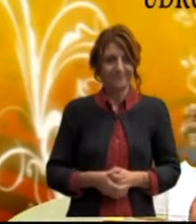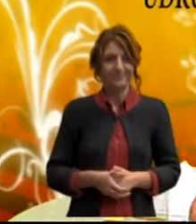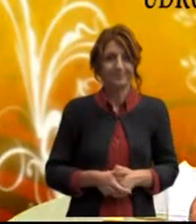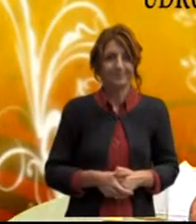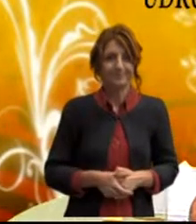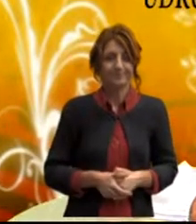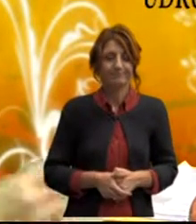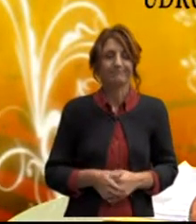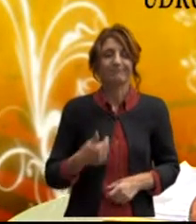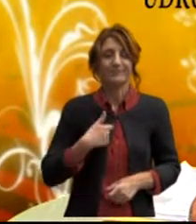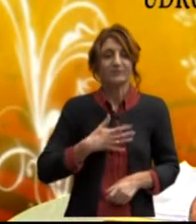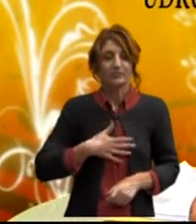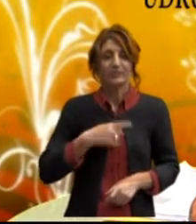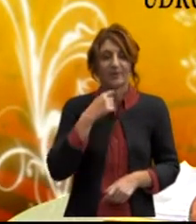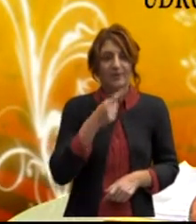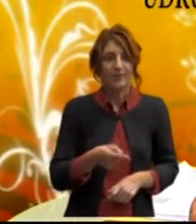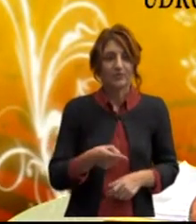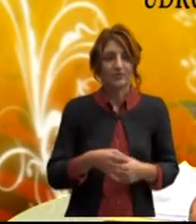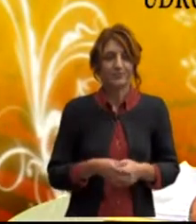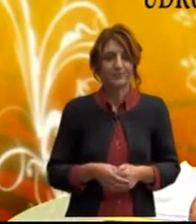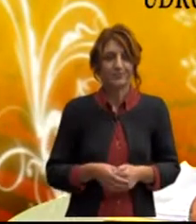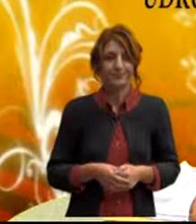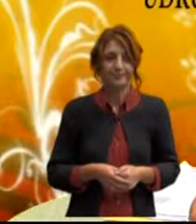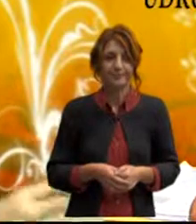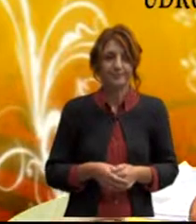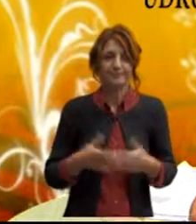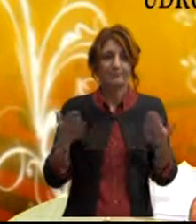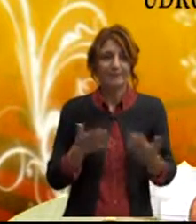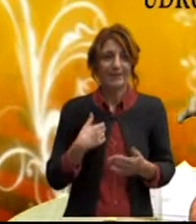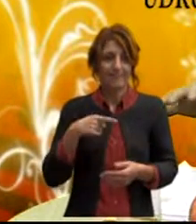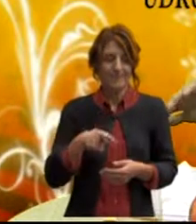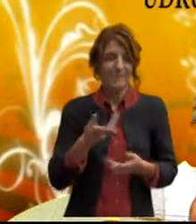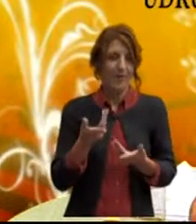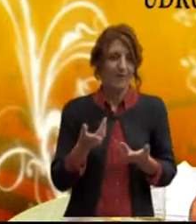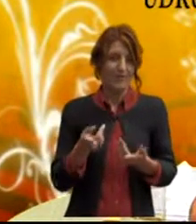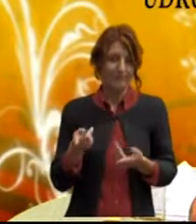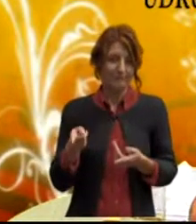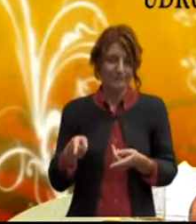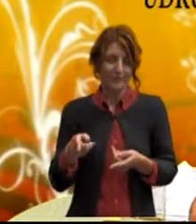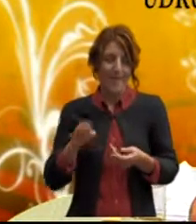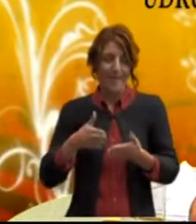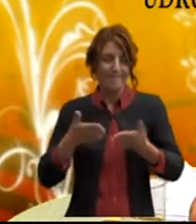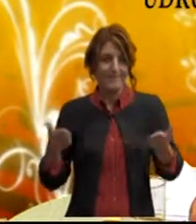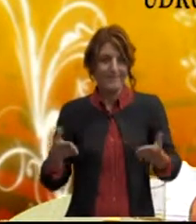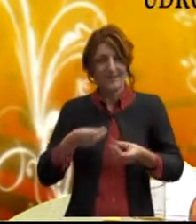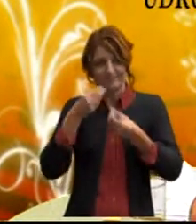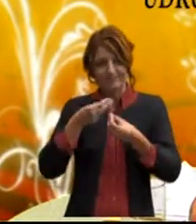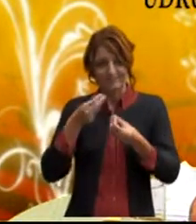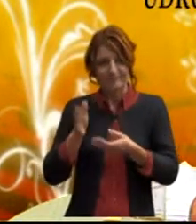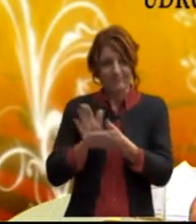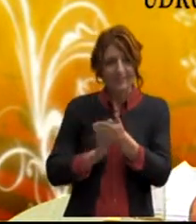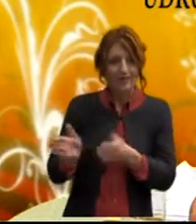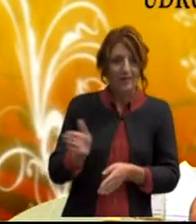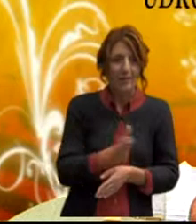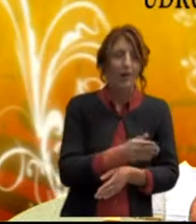Zato sam htjela reći da bi ono kad smo već malo provukli kroz ovu emisiju, taj osjećaj tko